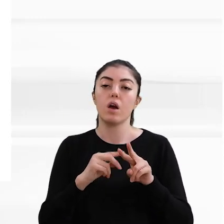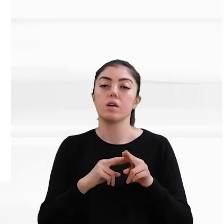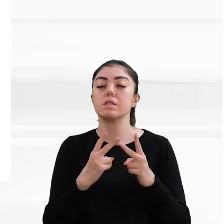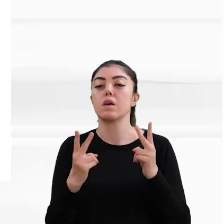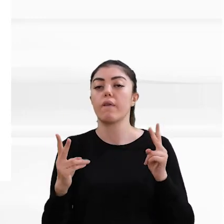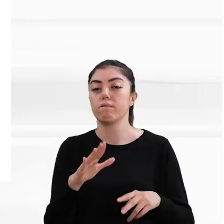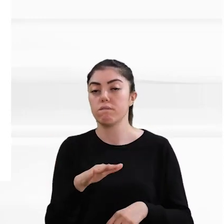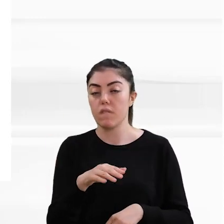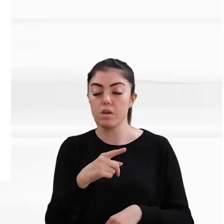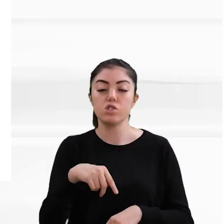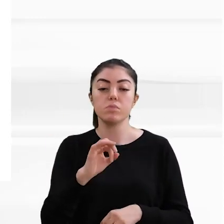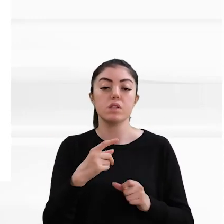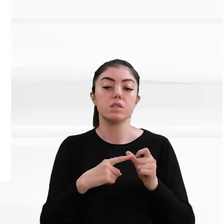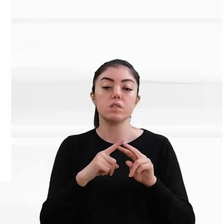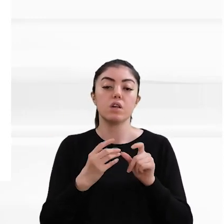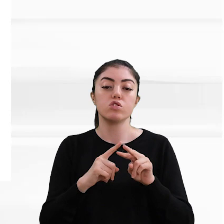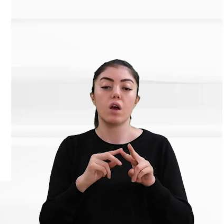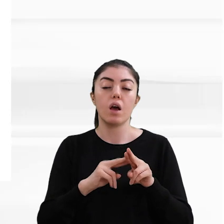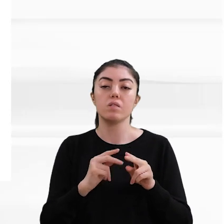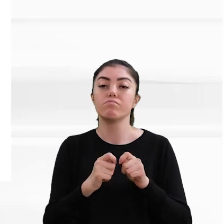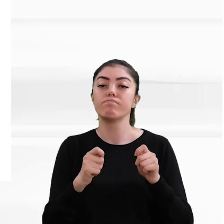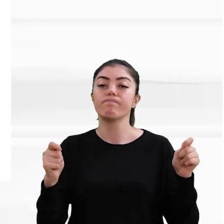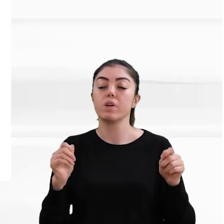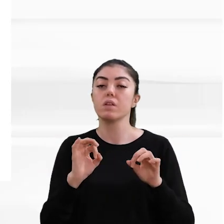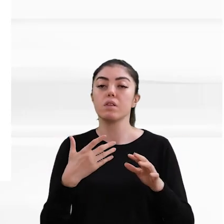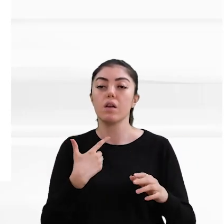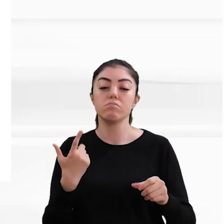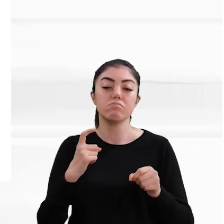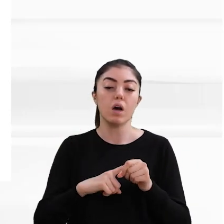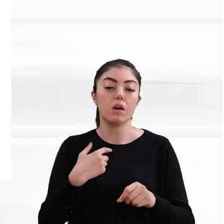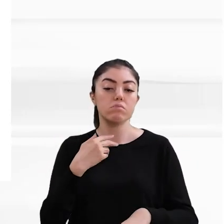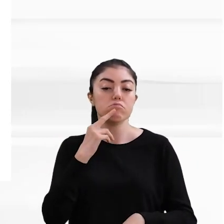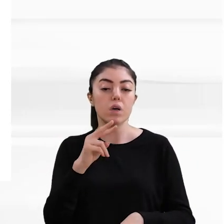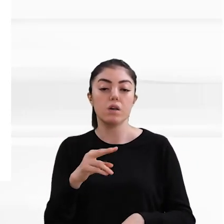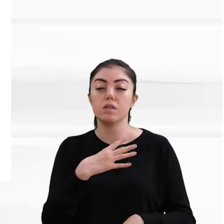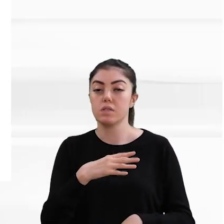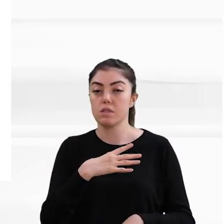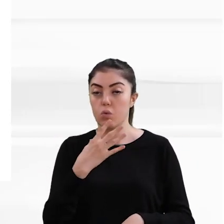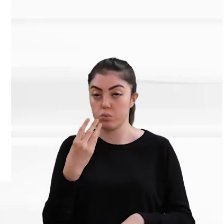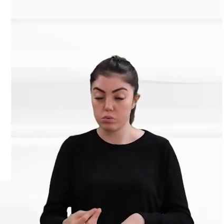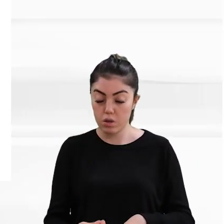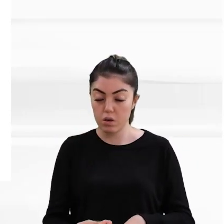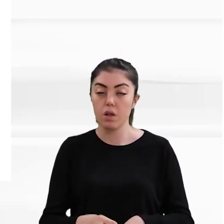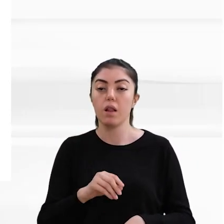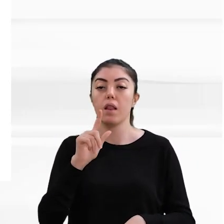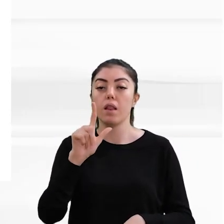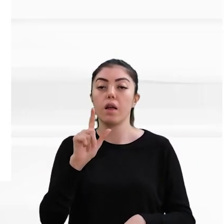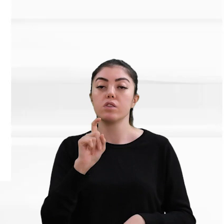şekilde saçaklarımız bu şekilde sıralanır. Şimdi saçak genişliğinin bağıntısını yazarsak